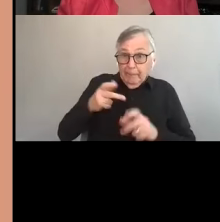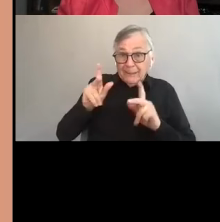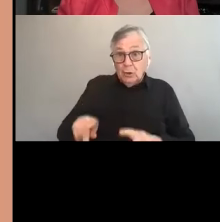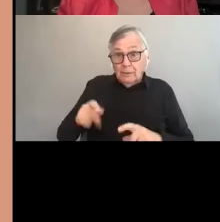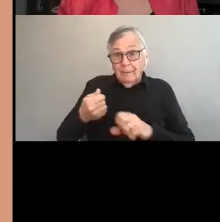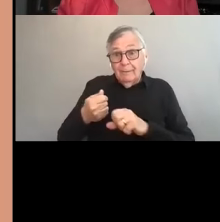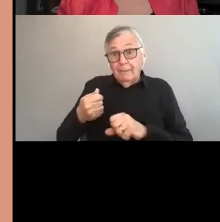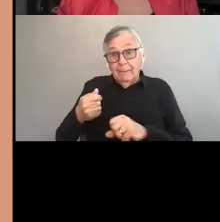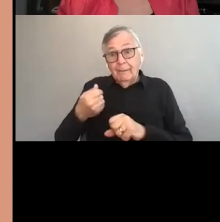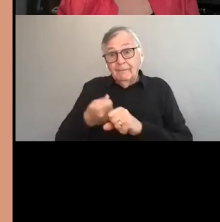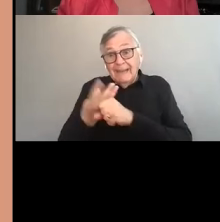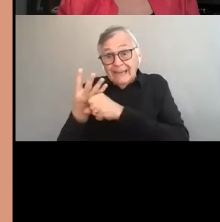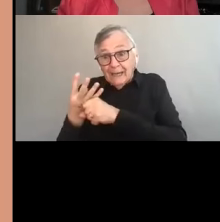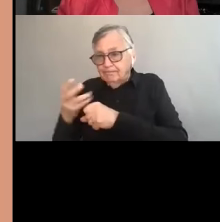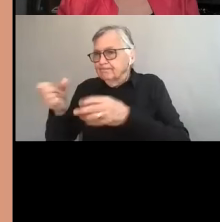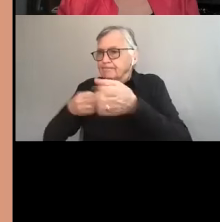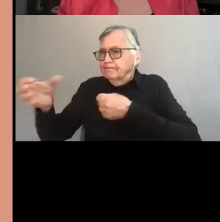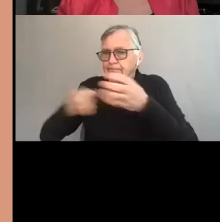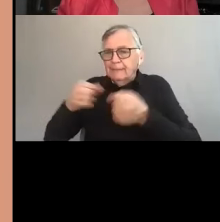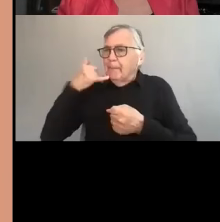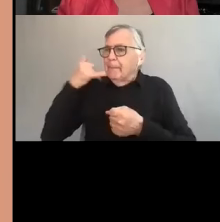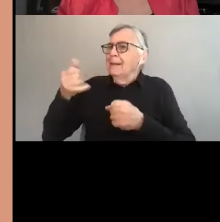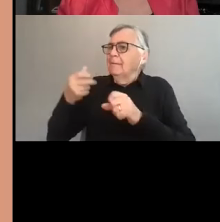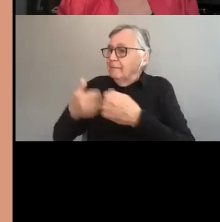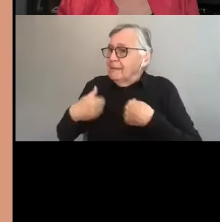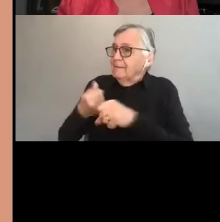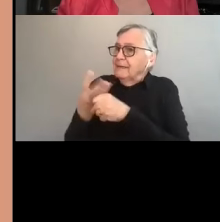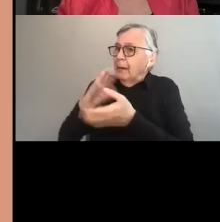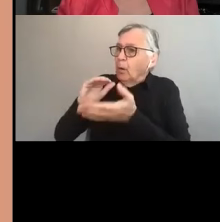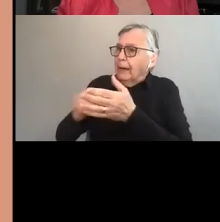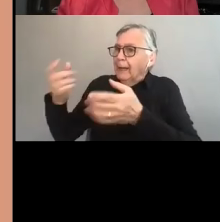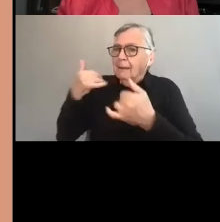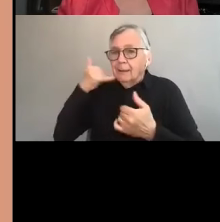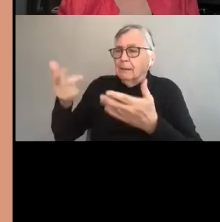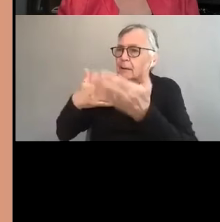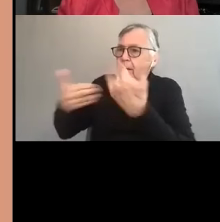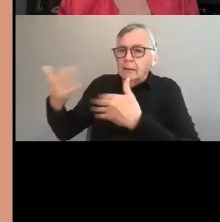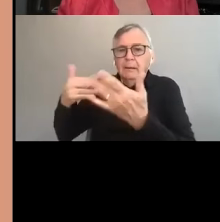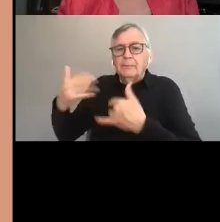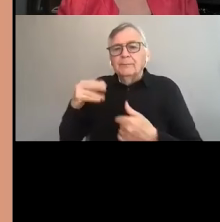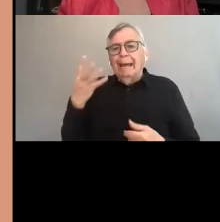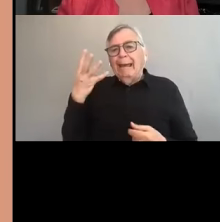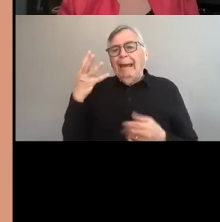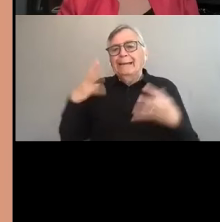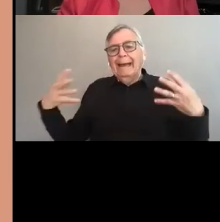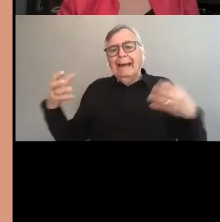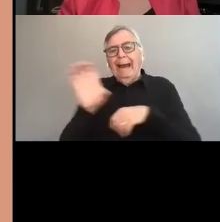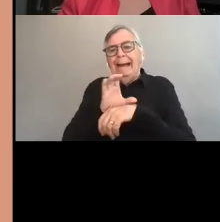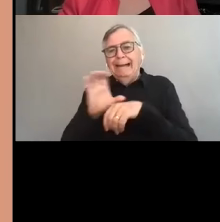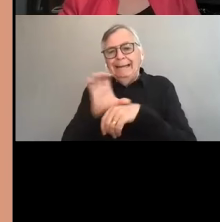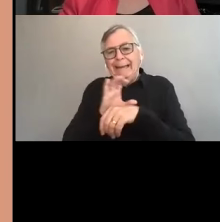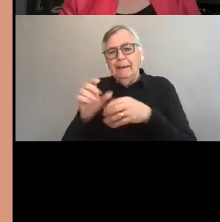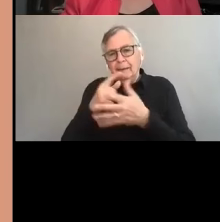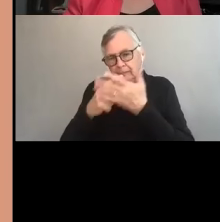Donc, on va appeler tous les gens qui vivent avec le VIH dans la région de Montréal, ceux qui sont suivis par les 4 grandes cliniques.